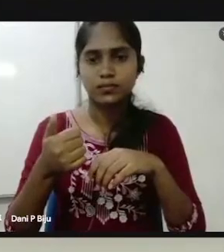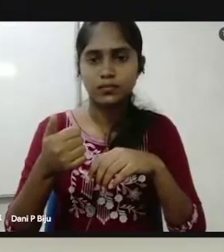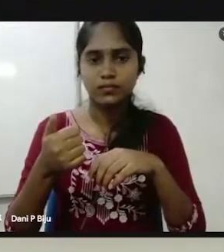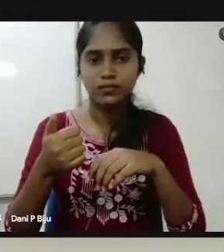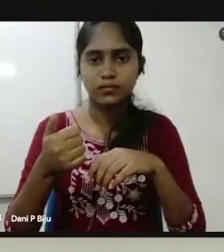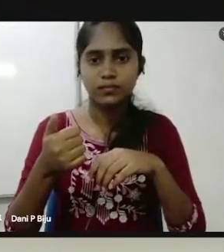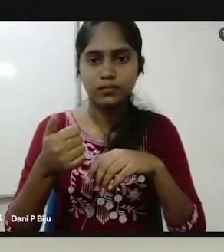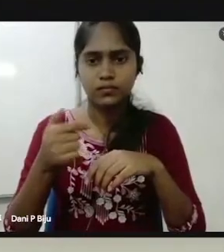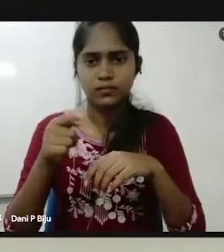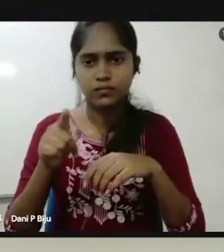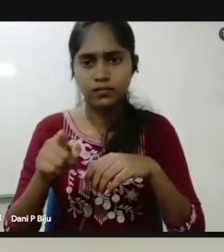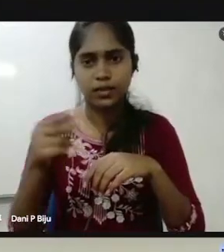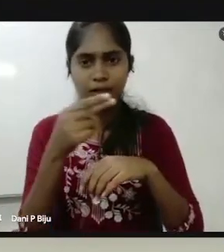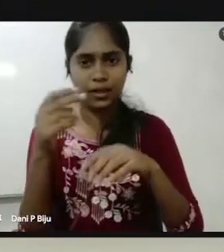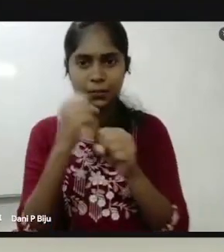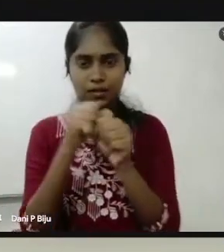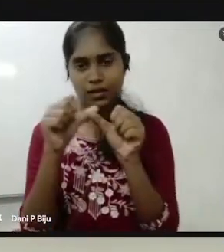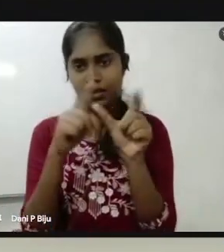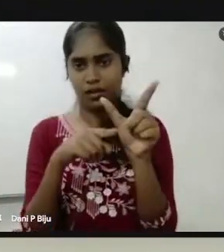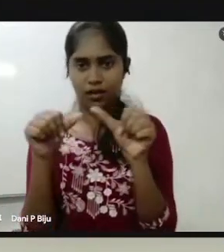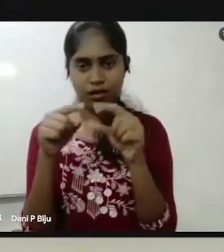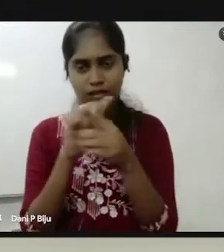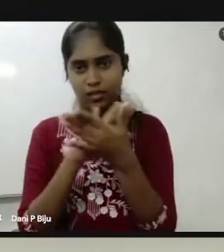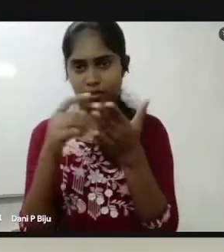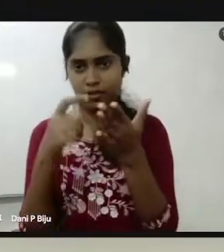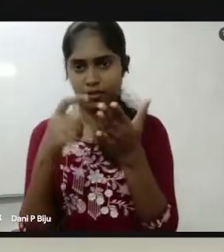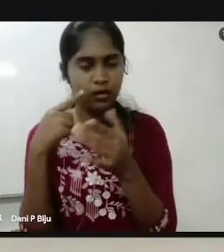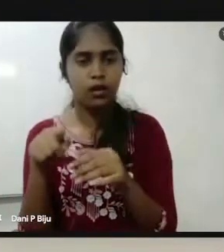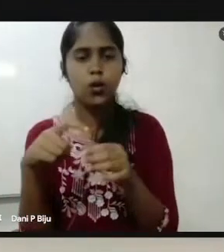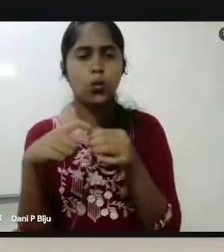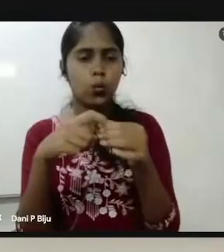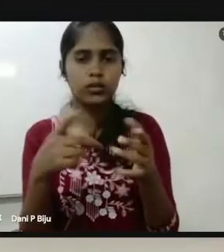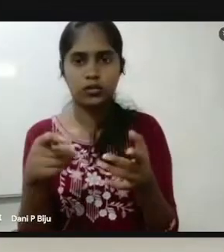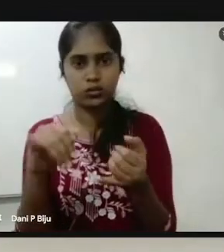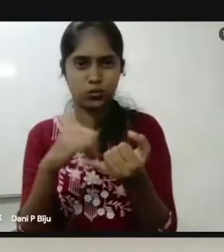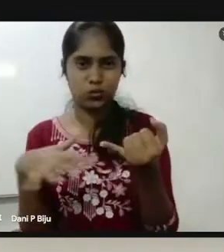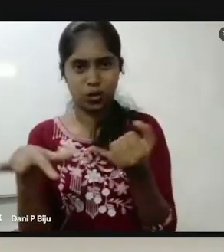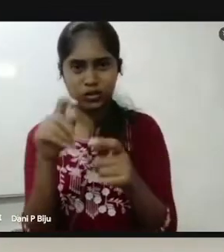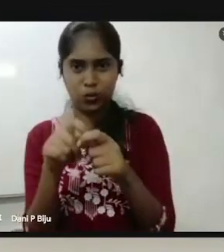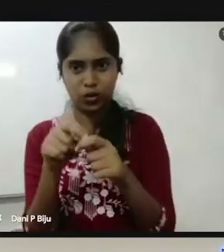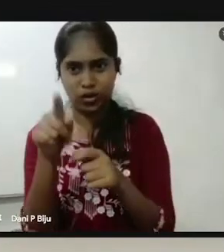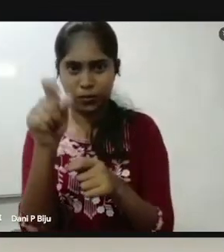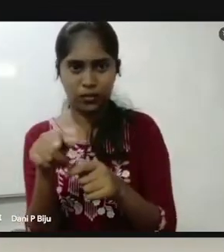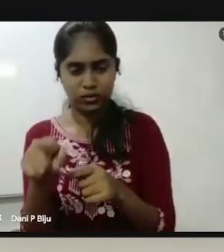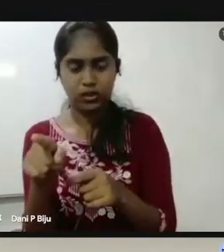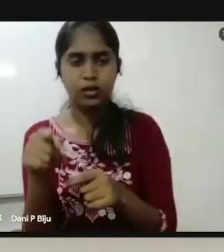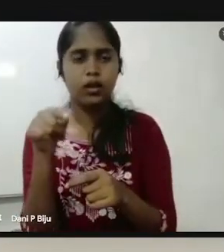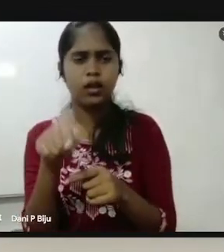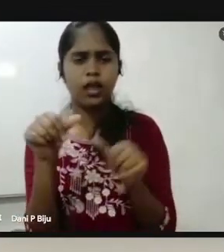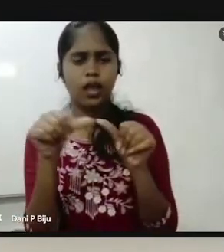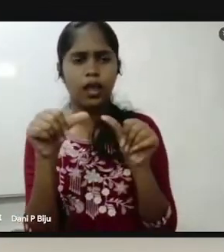ഹലോ മാം, എൻ്റെ പേര് ഗായത്രി എന്നാണ്. എൻ്റെ ക്വസ്റ്റ്യൻ എന്താന്ന് വെച്ചാൽ, ഞാനിപ്പം ഒരു സോഷ്യൽ വർക്കറാണ്. അപ്പോൾ സോഷ്യൽ വർക്കേഴ്സിന് ഈ AAC പ്രൊപ്പഗേറ്റ് ചെയ്യാൻ